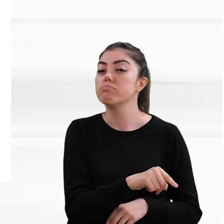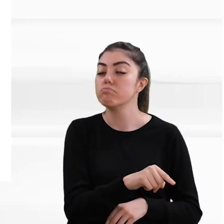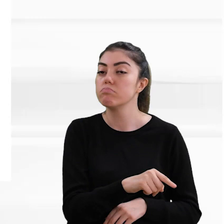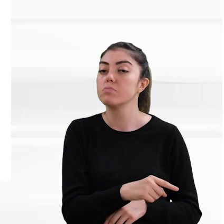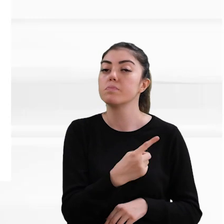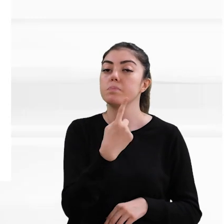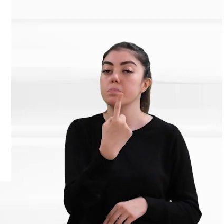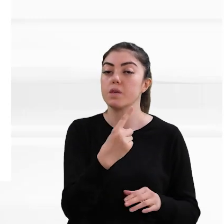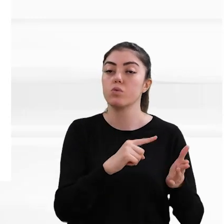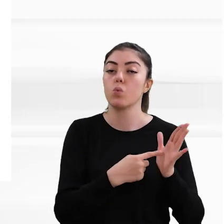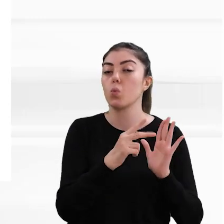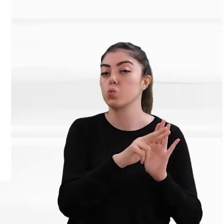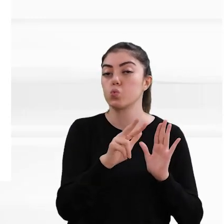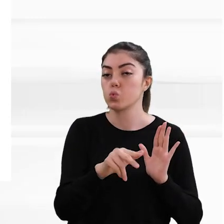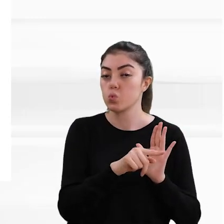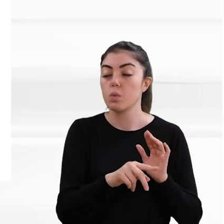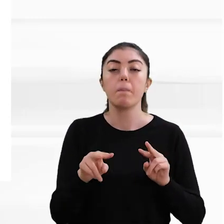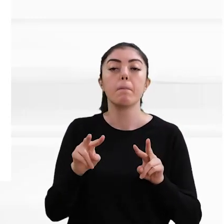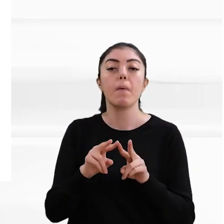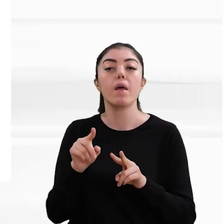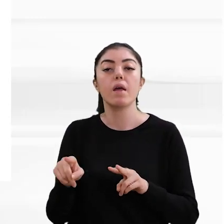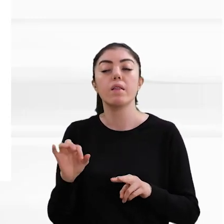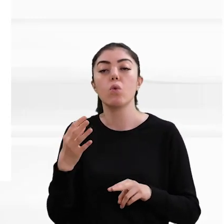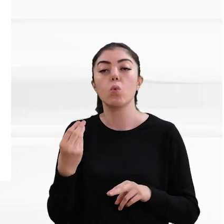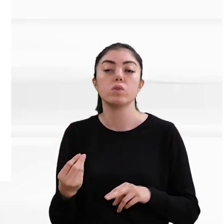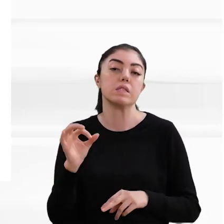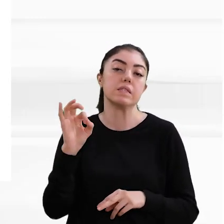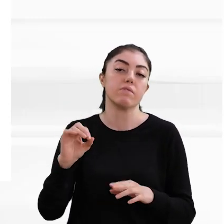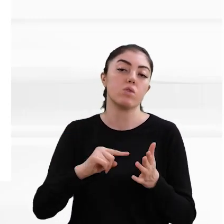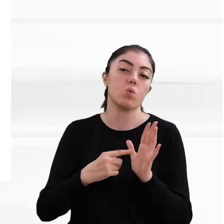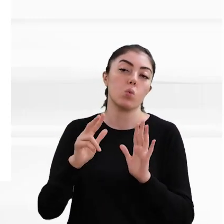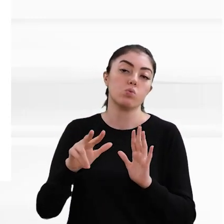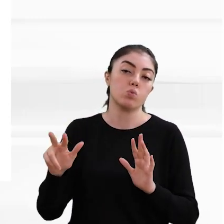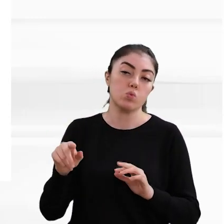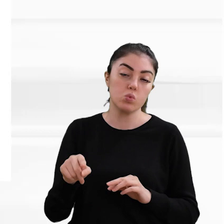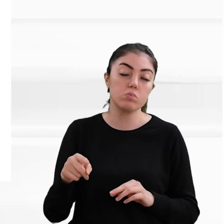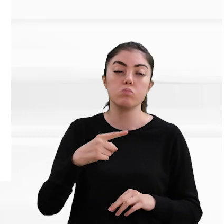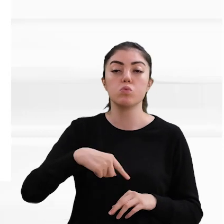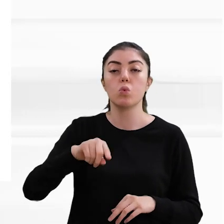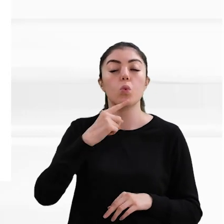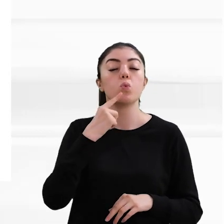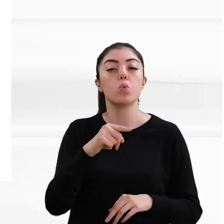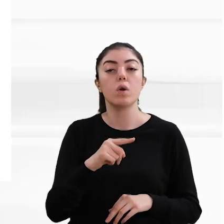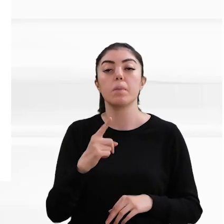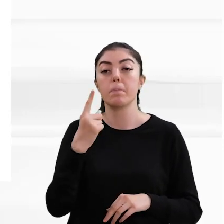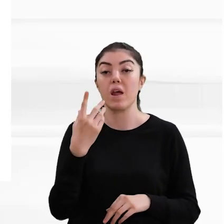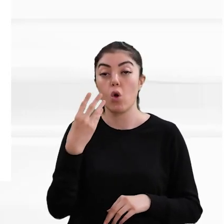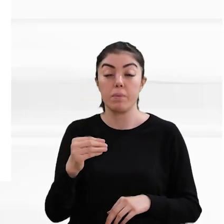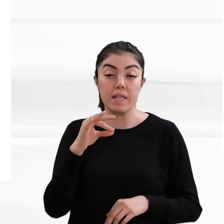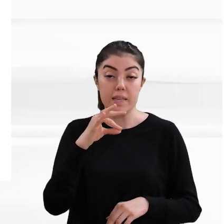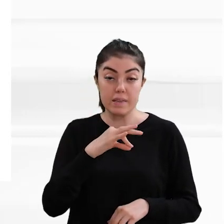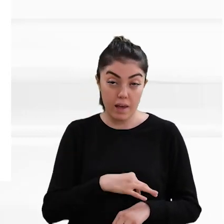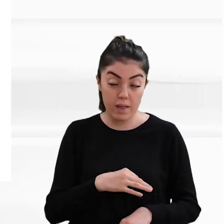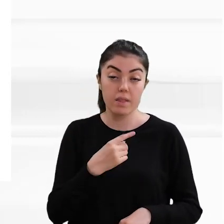bakın burada 1,33. M'nin potansiyeli burası 0,33. Burasının